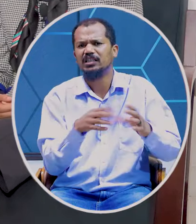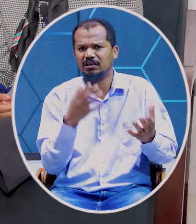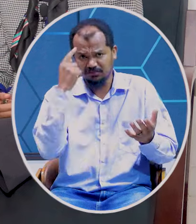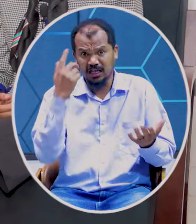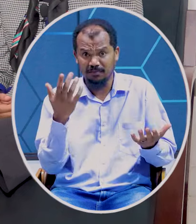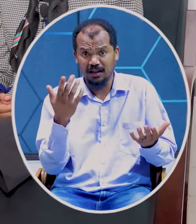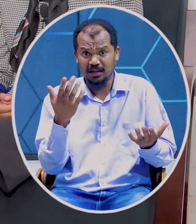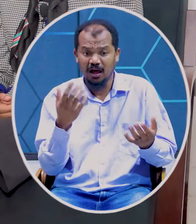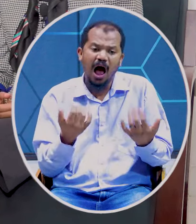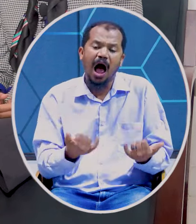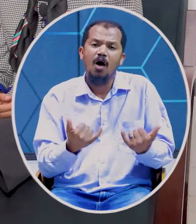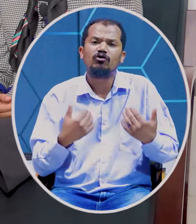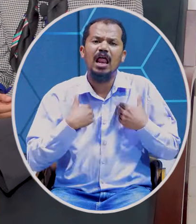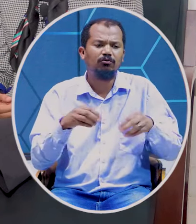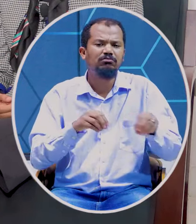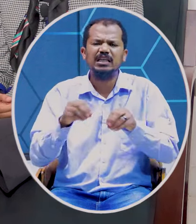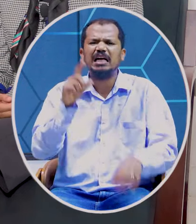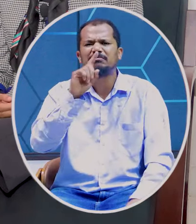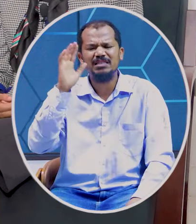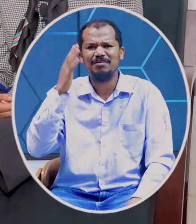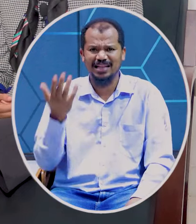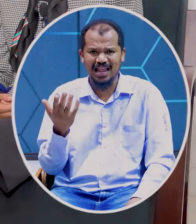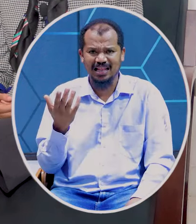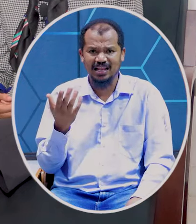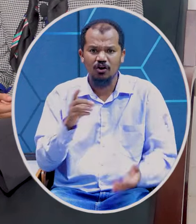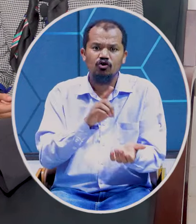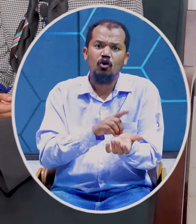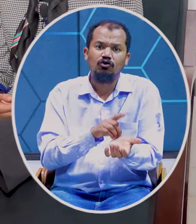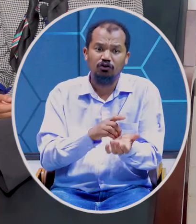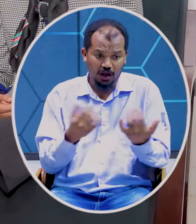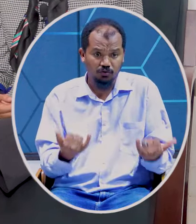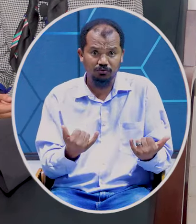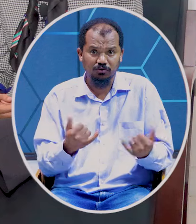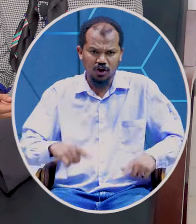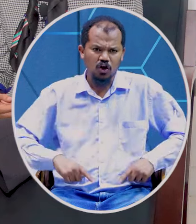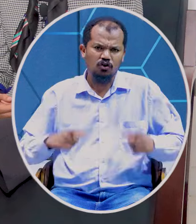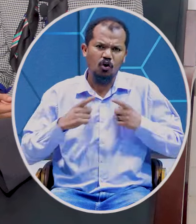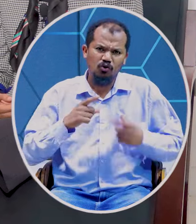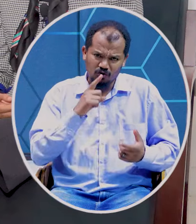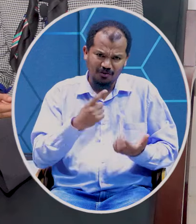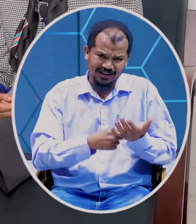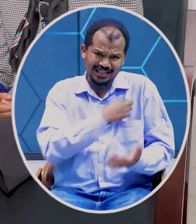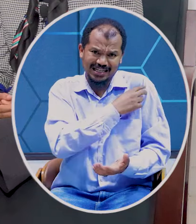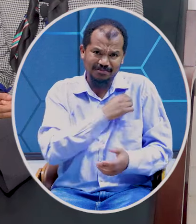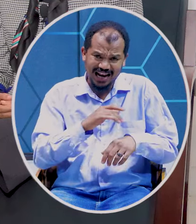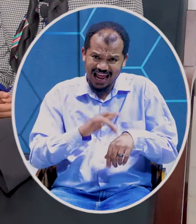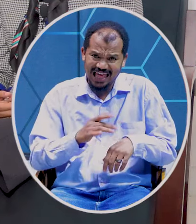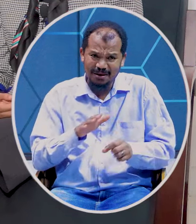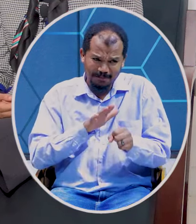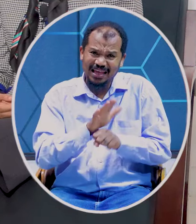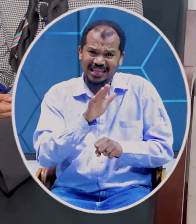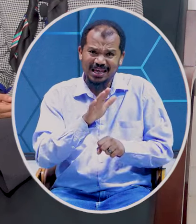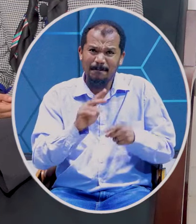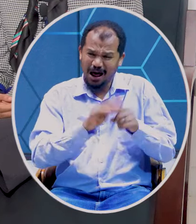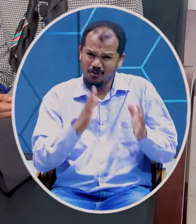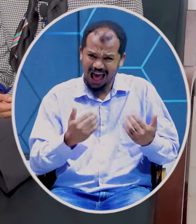እንደሆነ ይታሰባል እና አሁን ያለው እንቅስቃሴ ምን ይመስላል? ዶክተሮች አሁን እየኖሩን ነው? በዚህ ህክምና ላይ